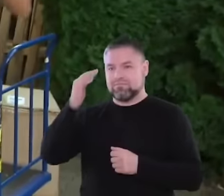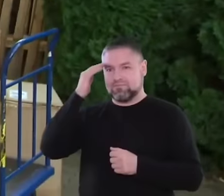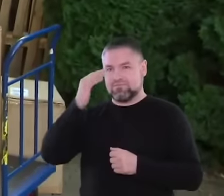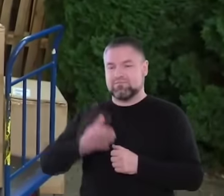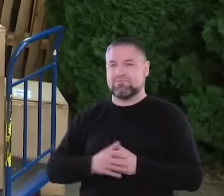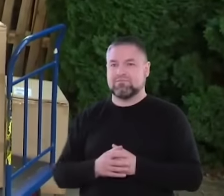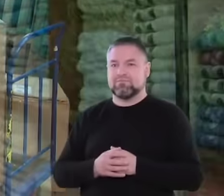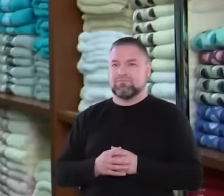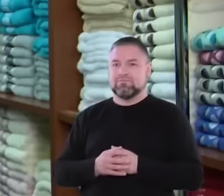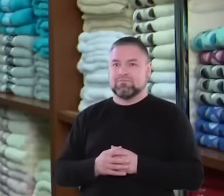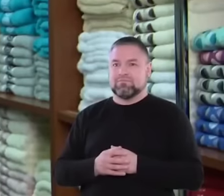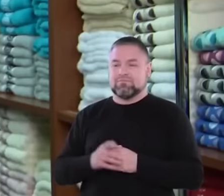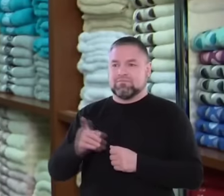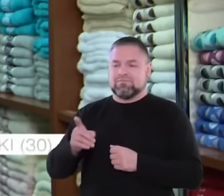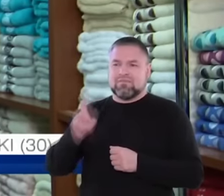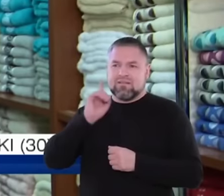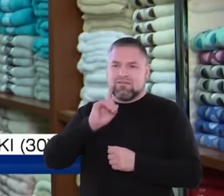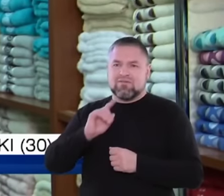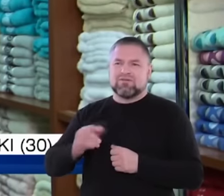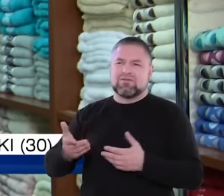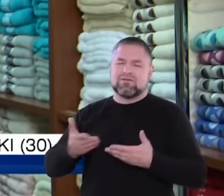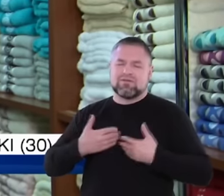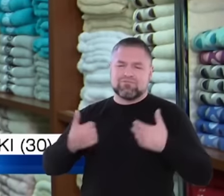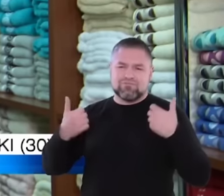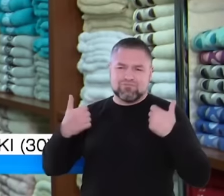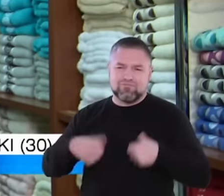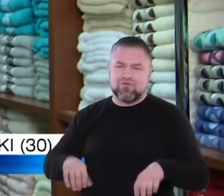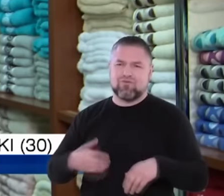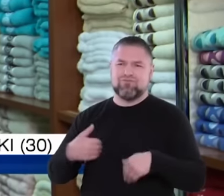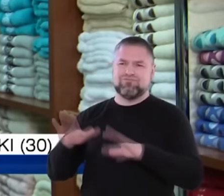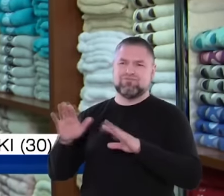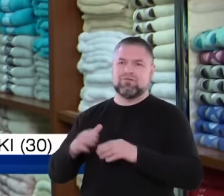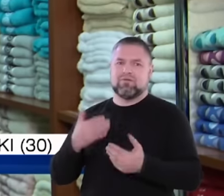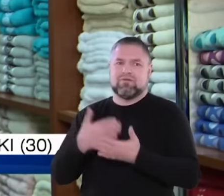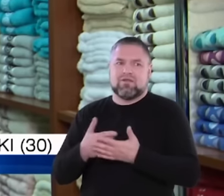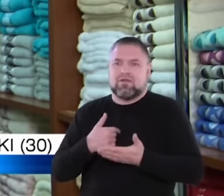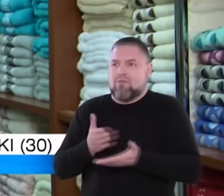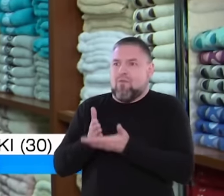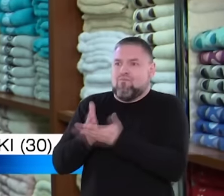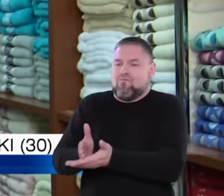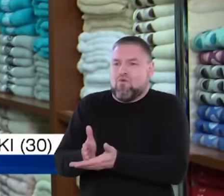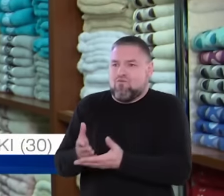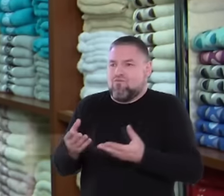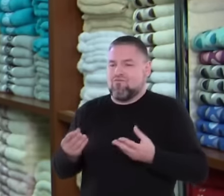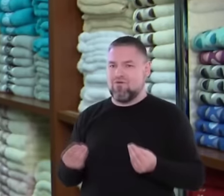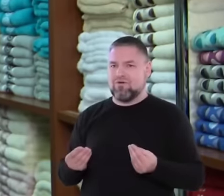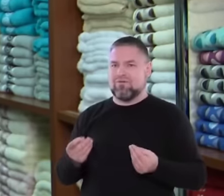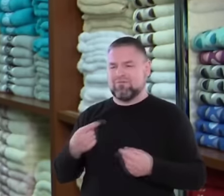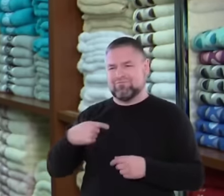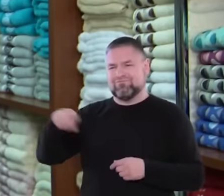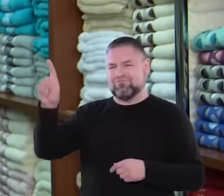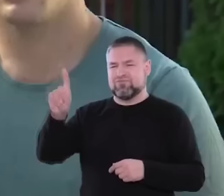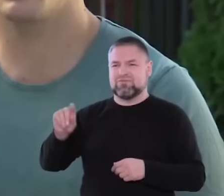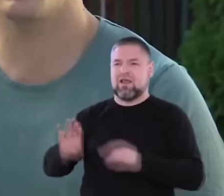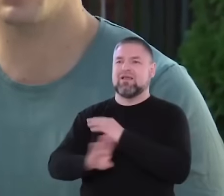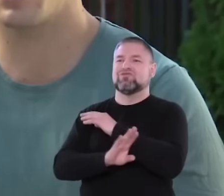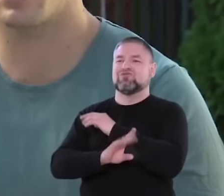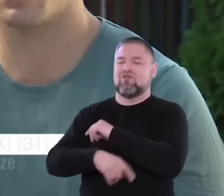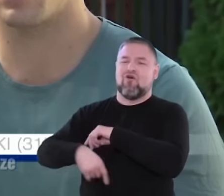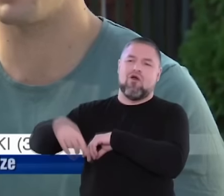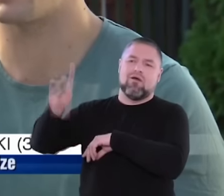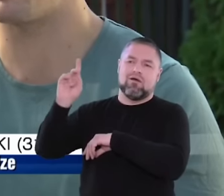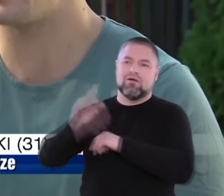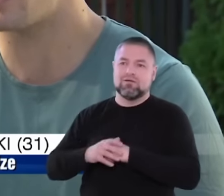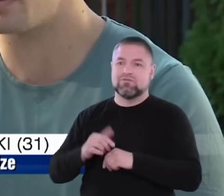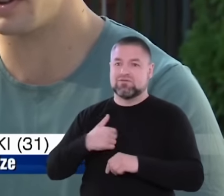Siema. Czy ten koleś mógłby się raz na zawsze do mnie odwalić? Dlaczego miałbym mu w czymkolwiek pomagać? Niech spada na drzewo. Co on myśli,